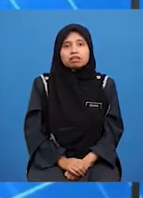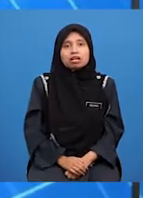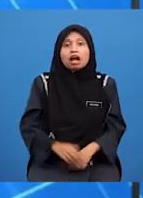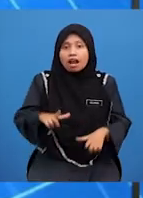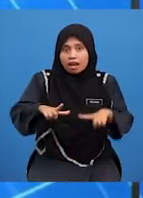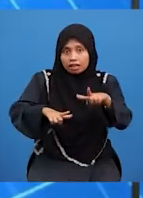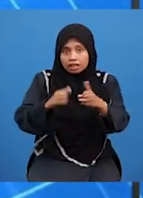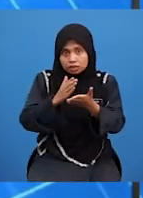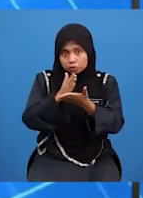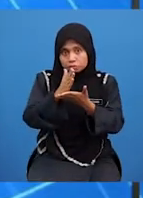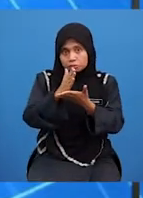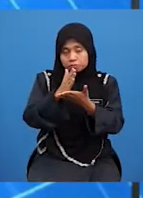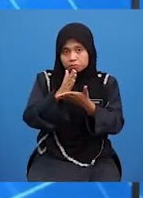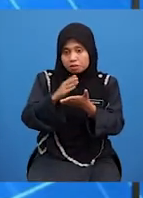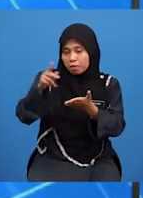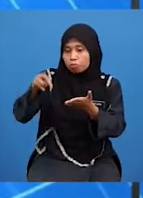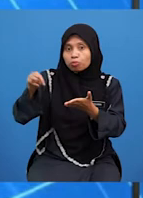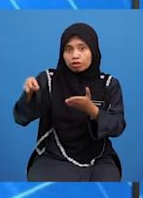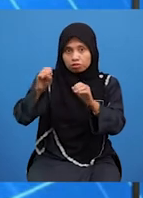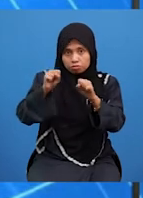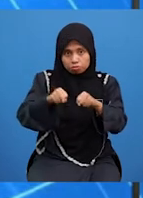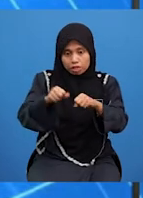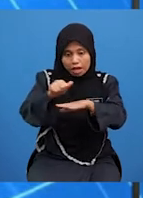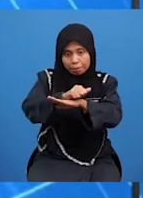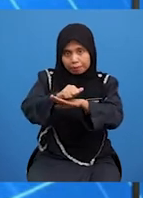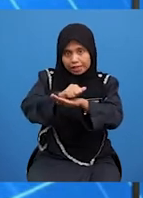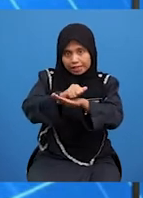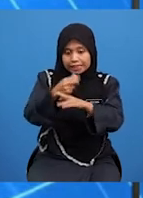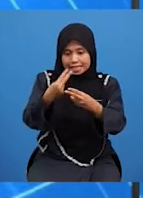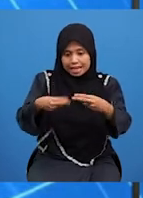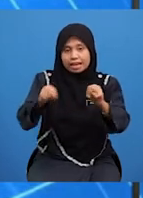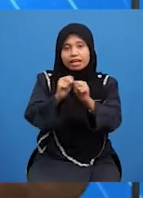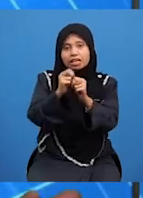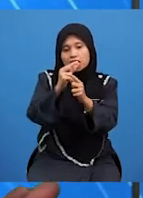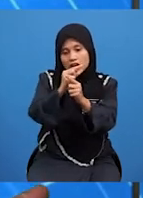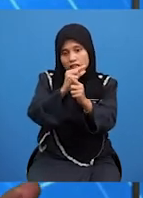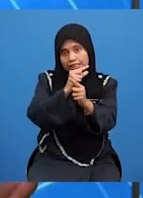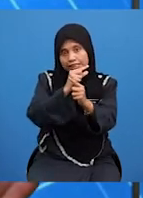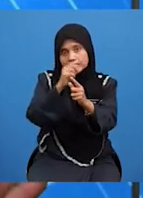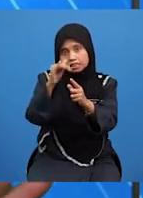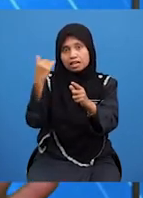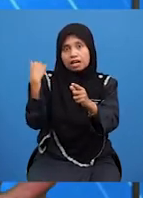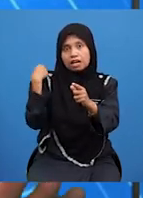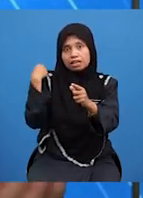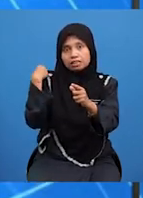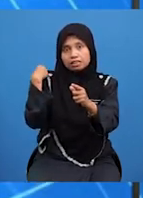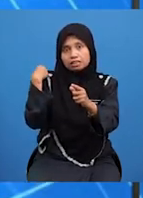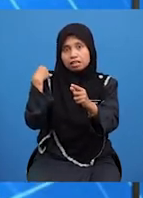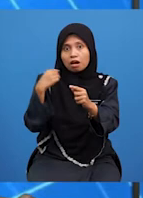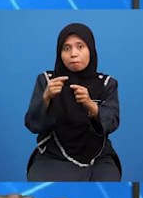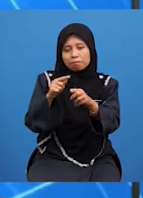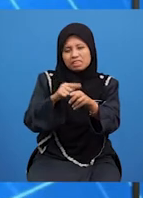Pada langkah seterusnya, pelajar bolehlah mengaplikasikan nilai garisan. Nilai garisan mempunyai kadar